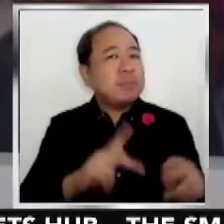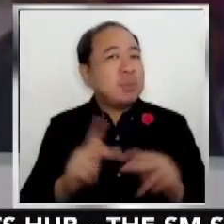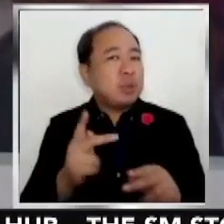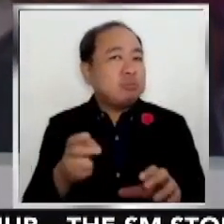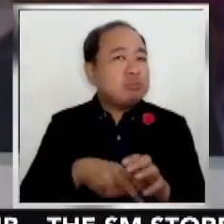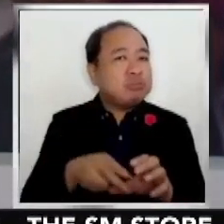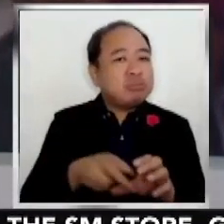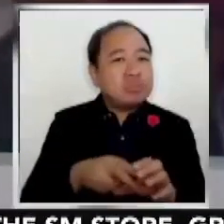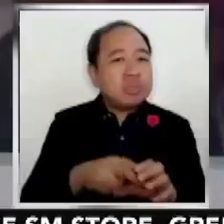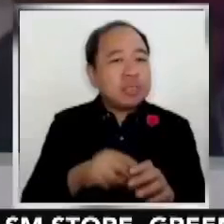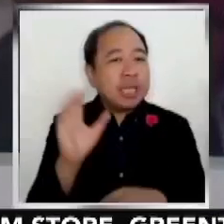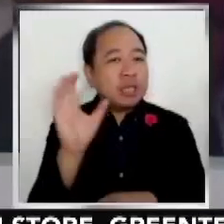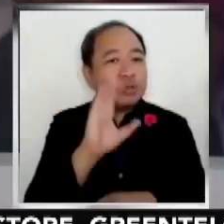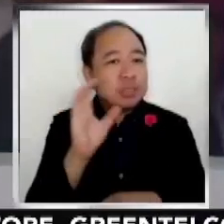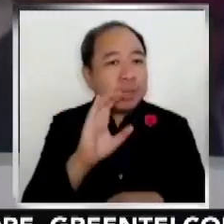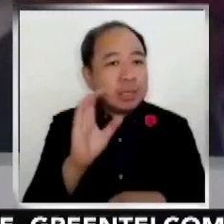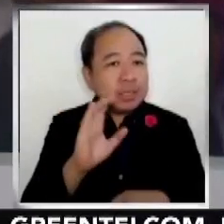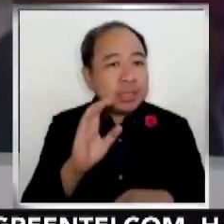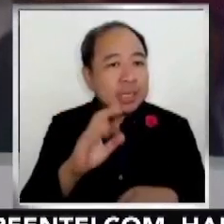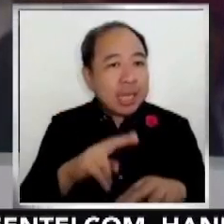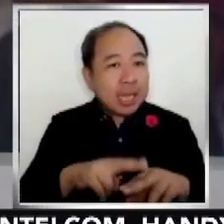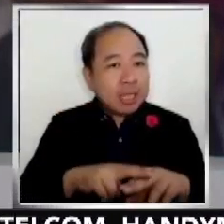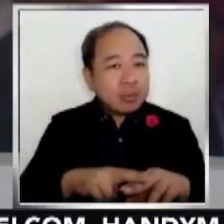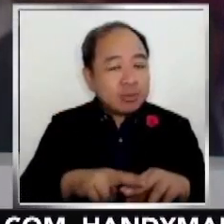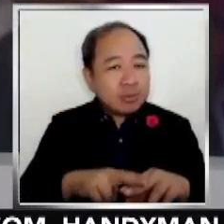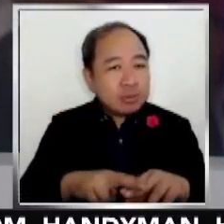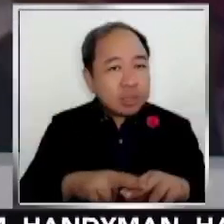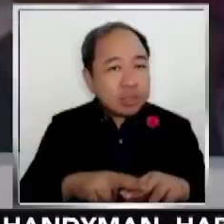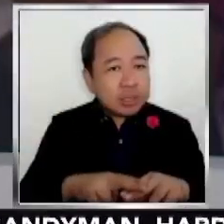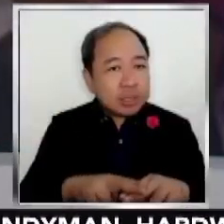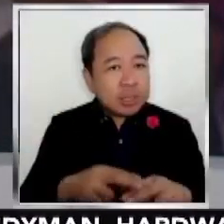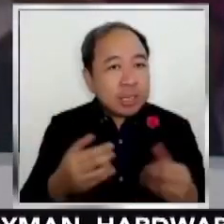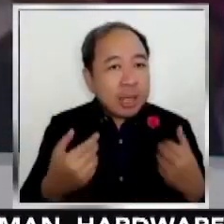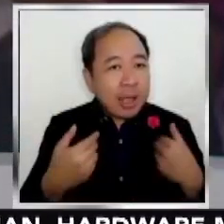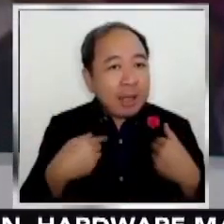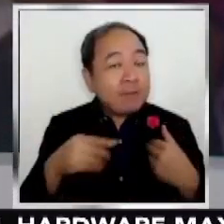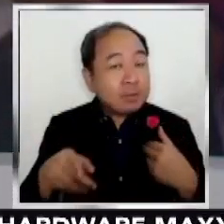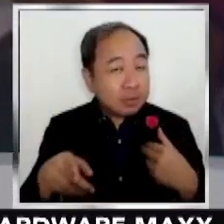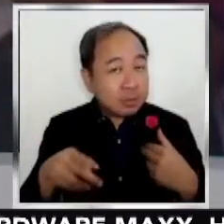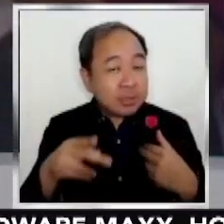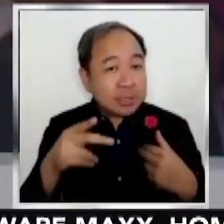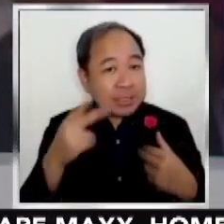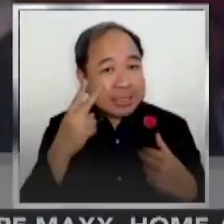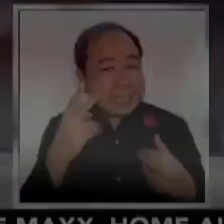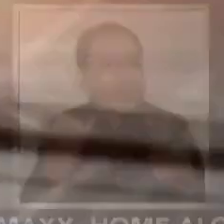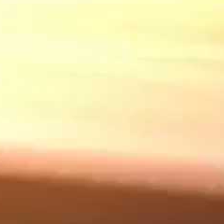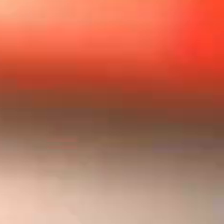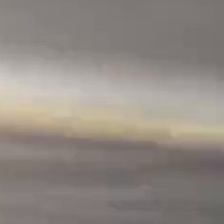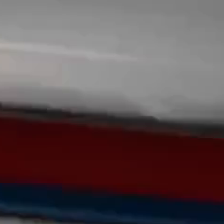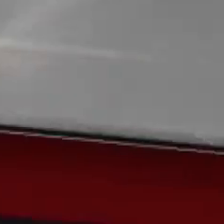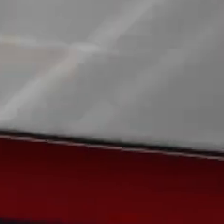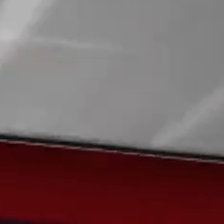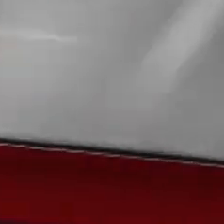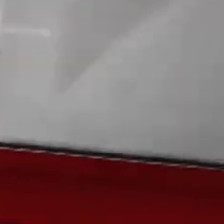Christmas trains. Ang maagang Pamasko live na tinutukan ni Mark Salazar. Mark?